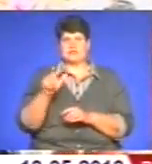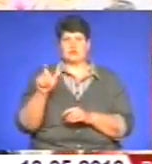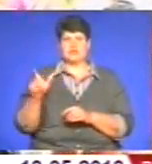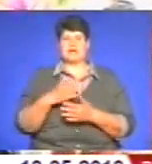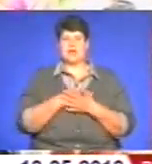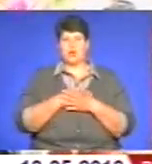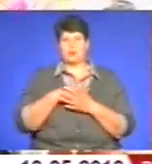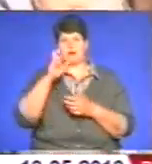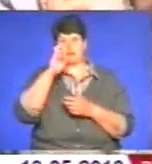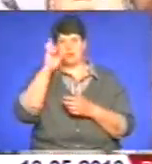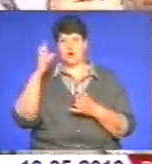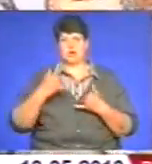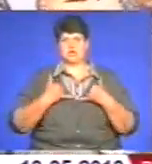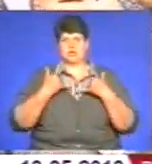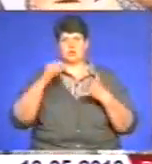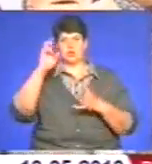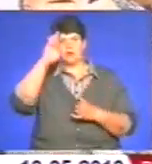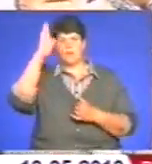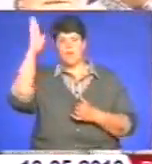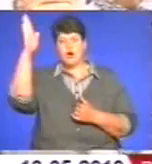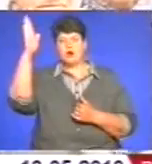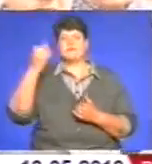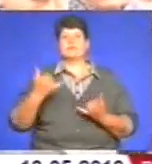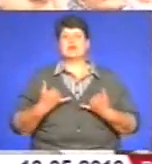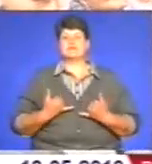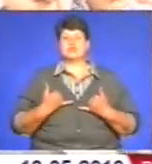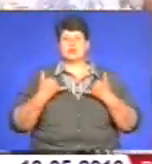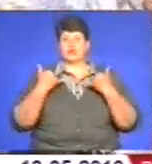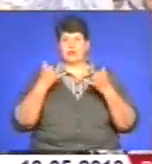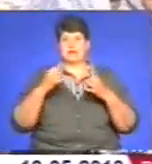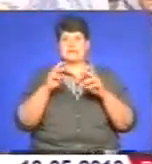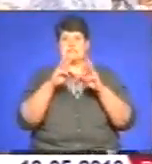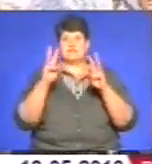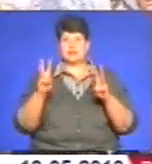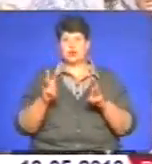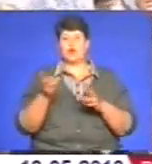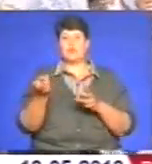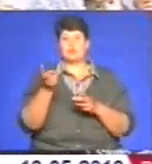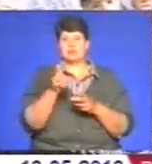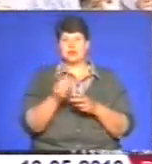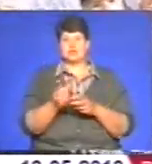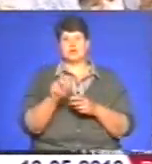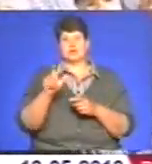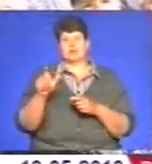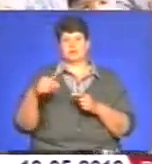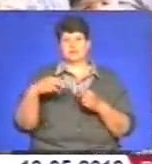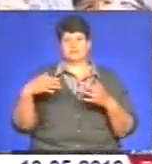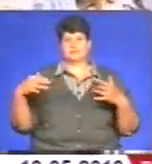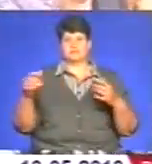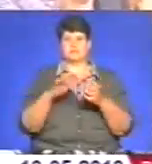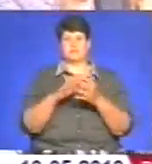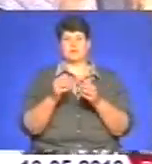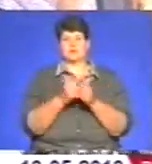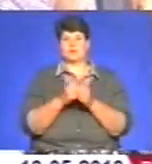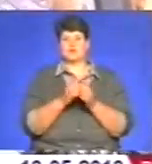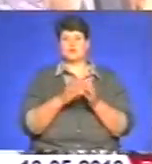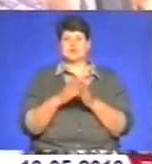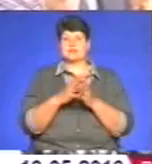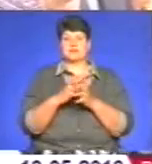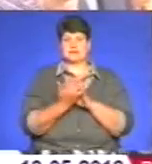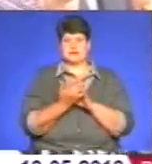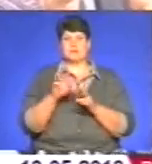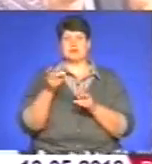Бога, шанує Бога. Вшанувати святого прийшли віряни, жителі села і околиць, гості, а також народні